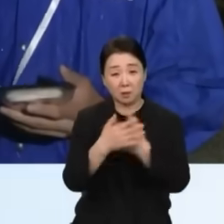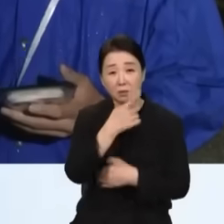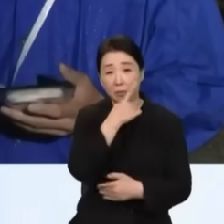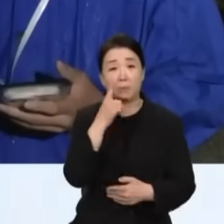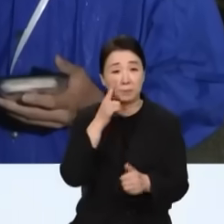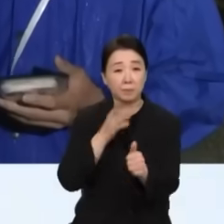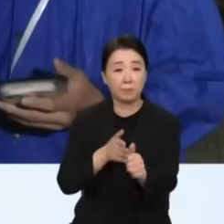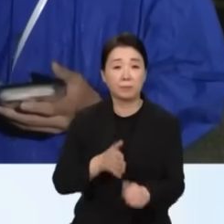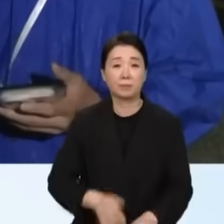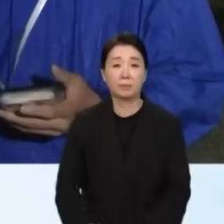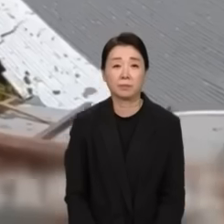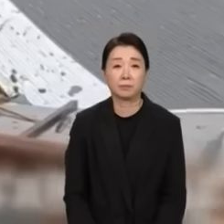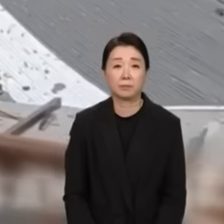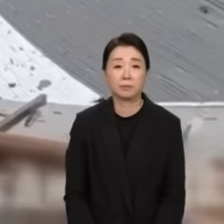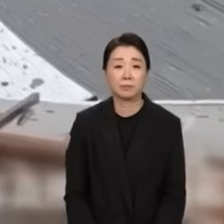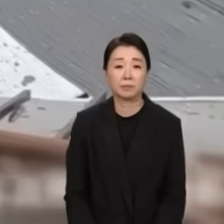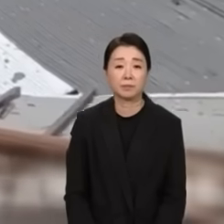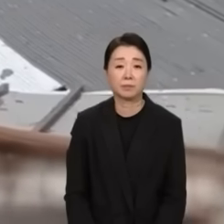확인해 보시죠.